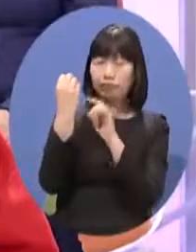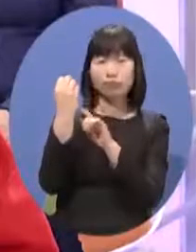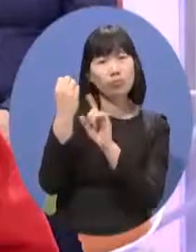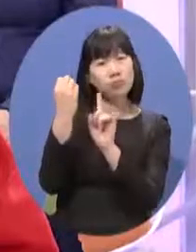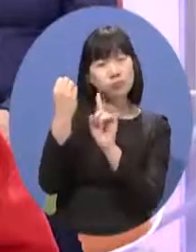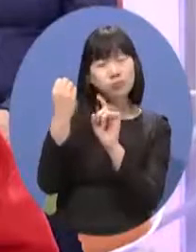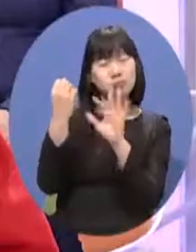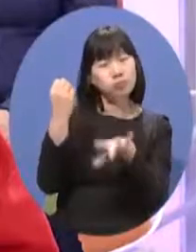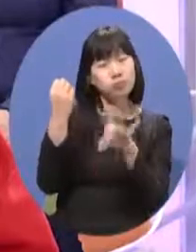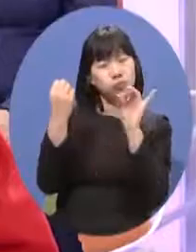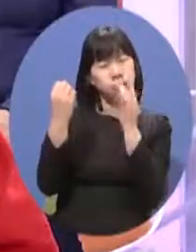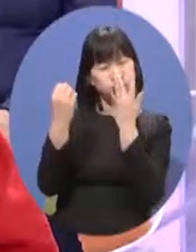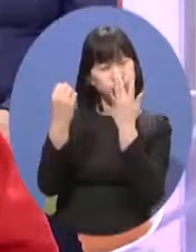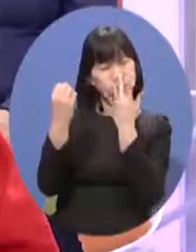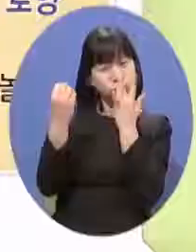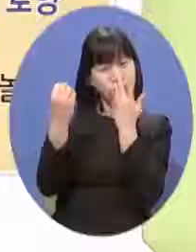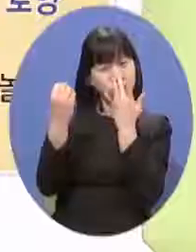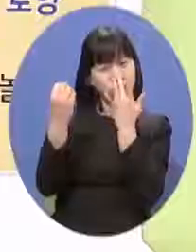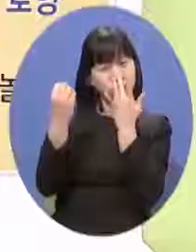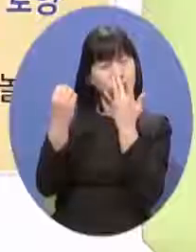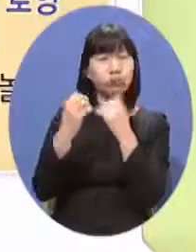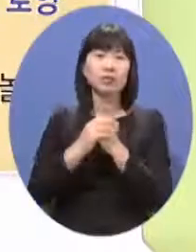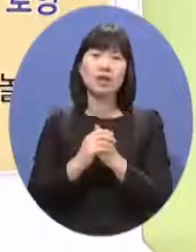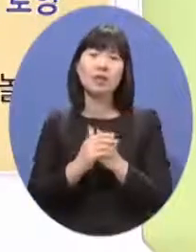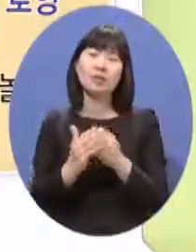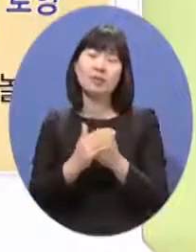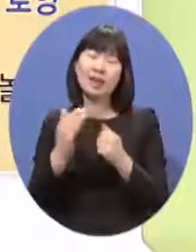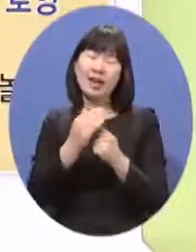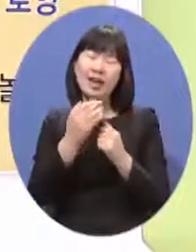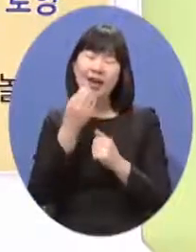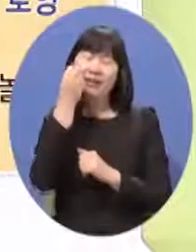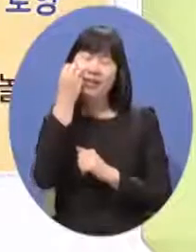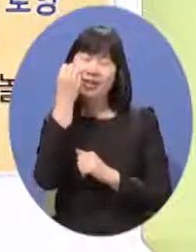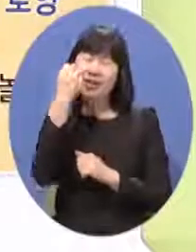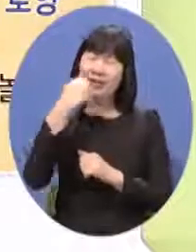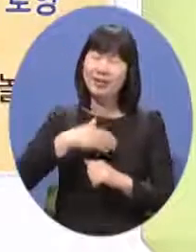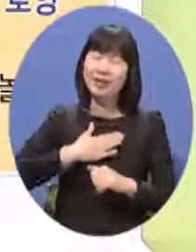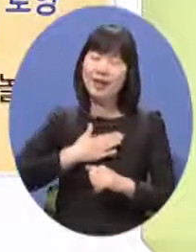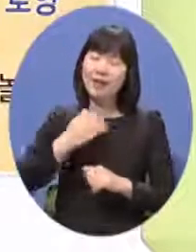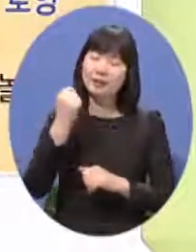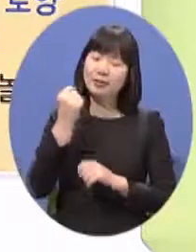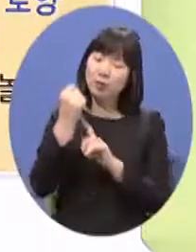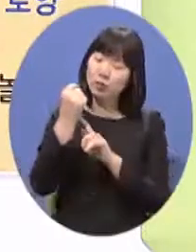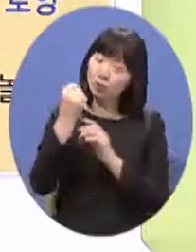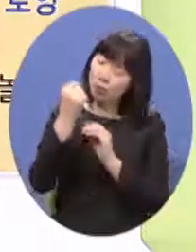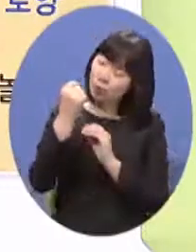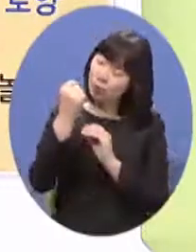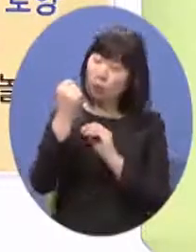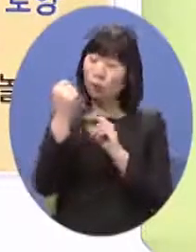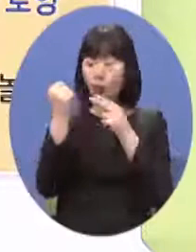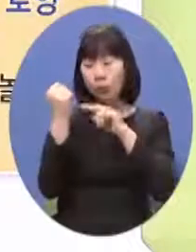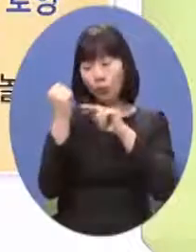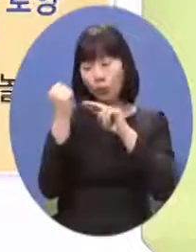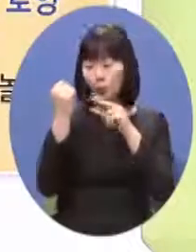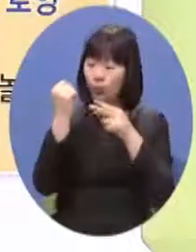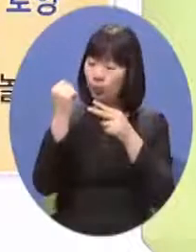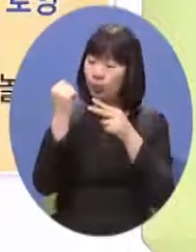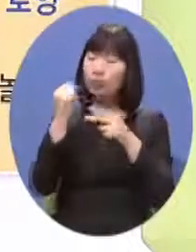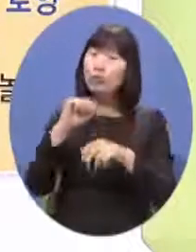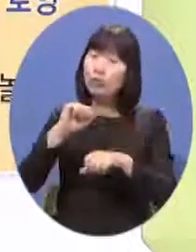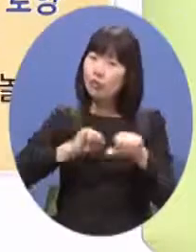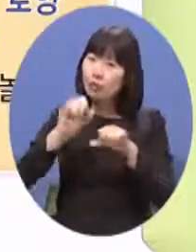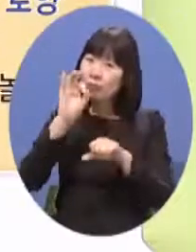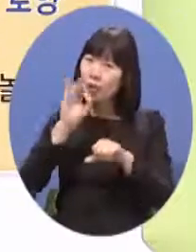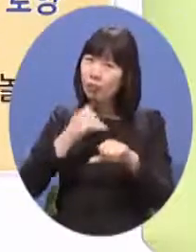뭔지 처음에 잘 모르는 거예요. 그래서 이렇게 신기하게 자꾸 쳐다보는 예. 거군요. 자, 그다음에 이렇게 움직여보죠. 그러니까 아,